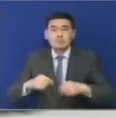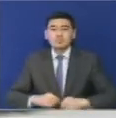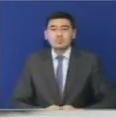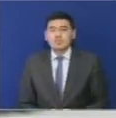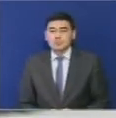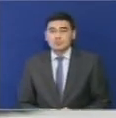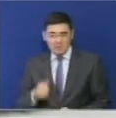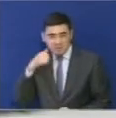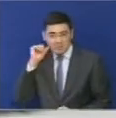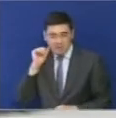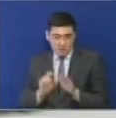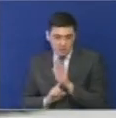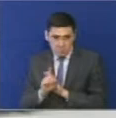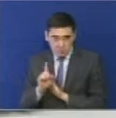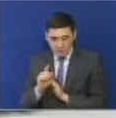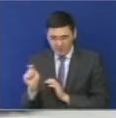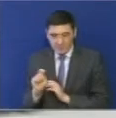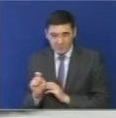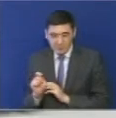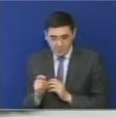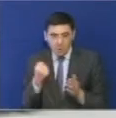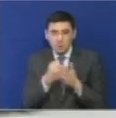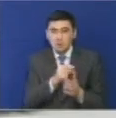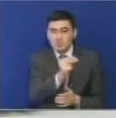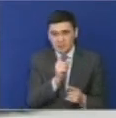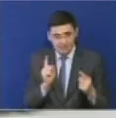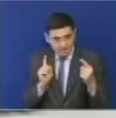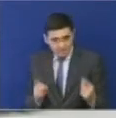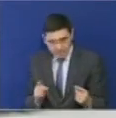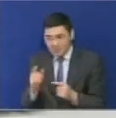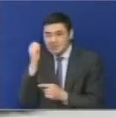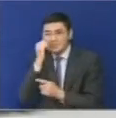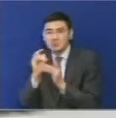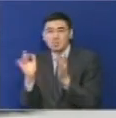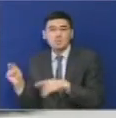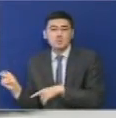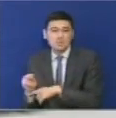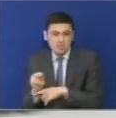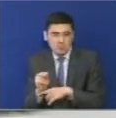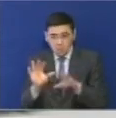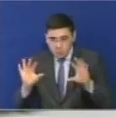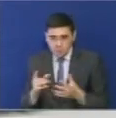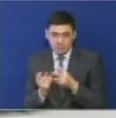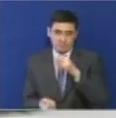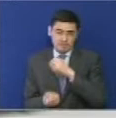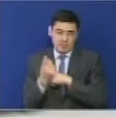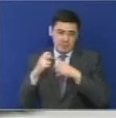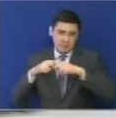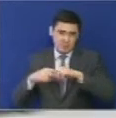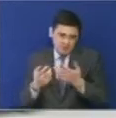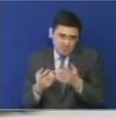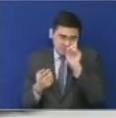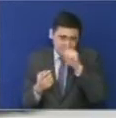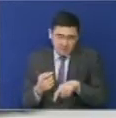Бізде кешегі күннен бастап, яғни жексенбіден осы аптаның бейсенбі күніне дейін анықталған. Егер бізде қандай да бір проблемалар болса, сіздер